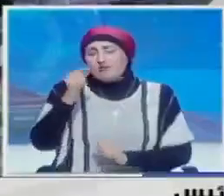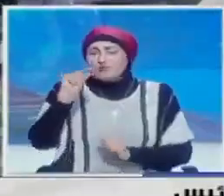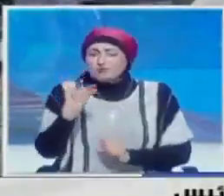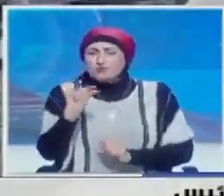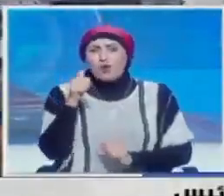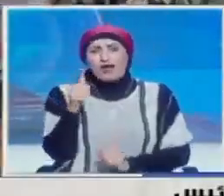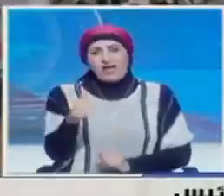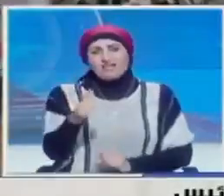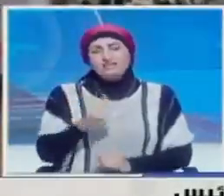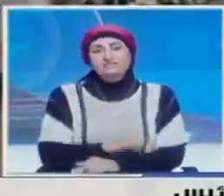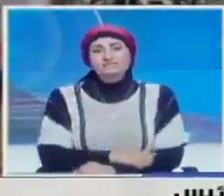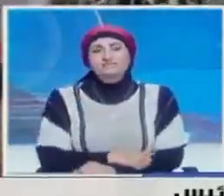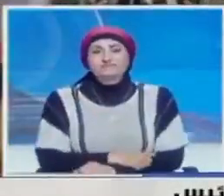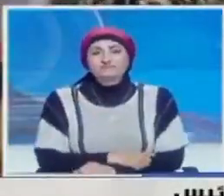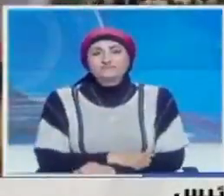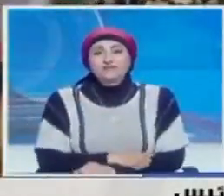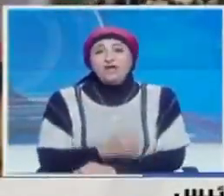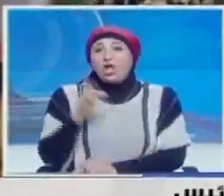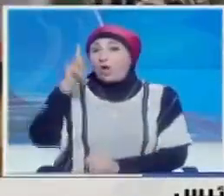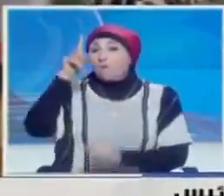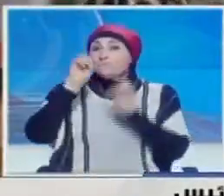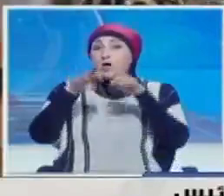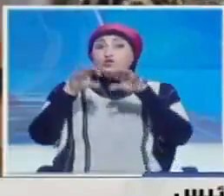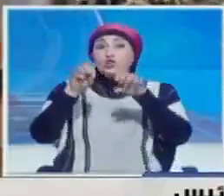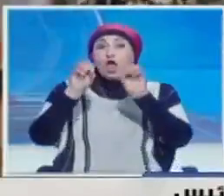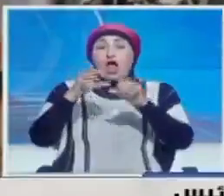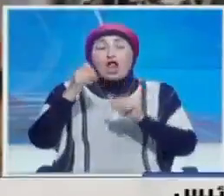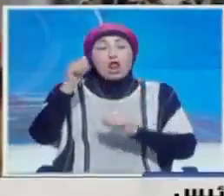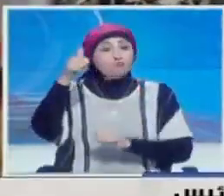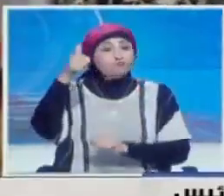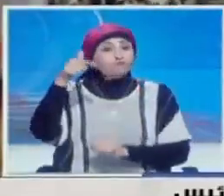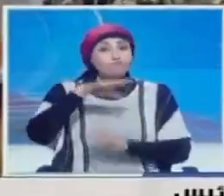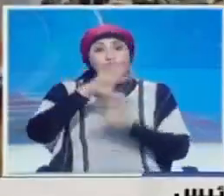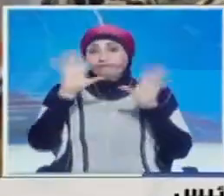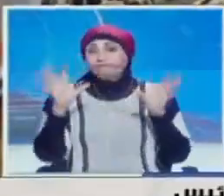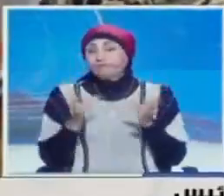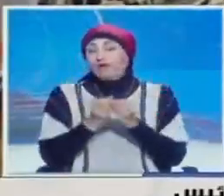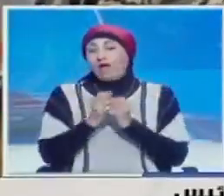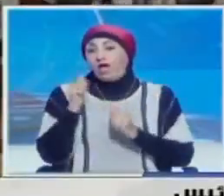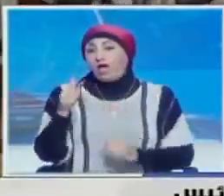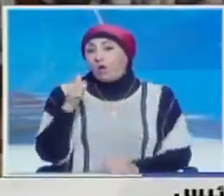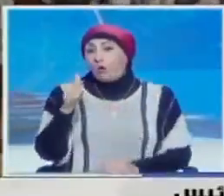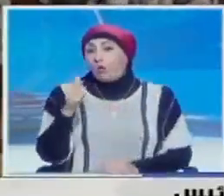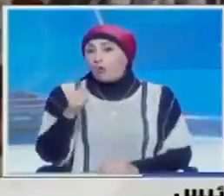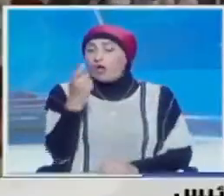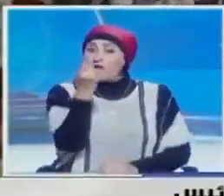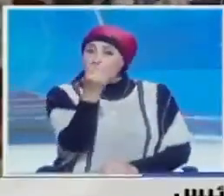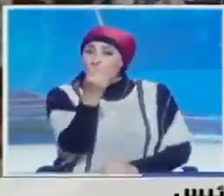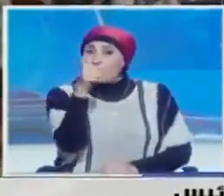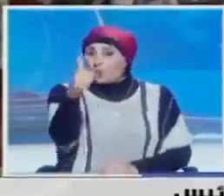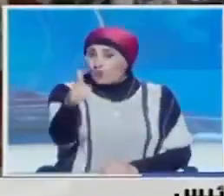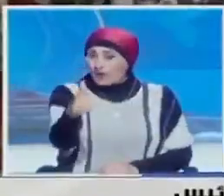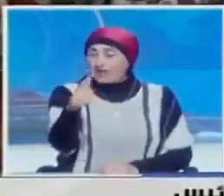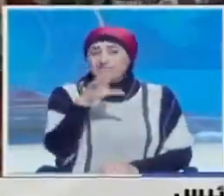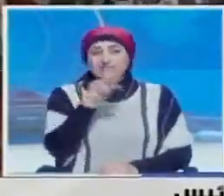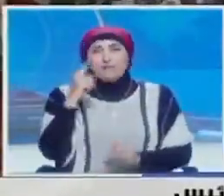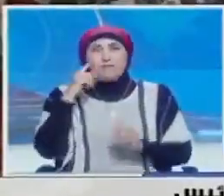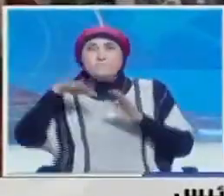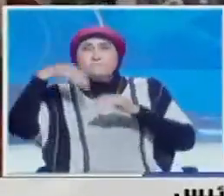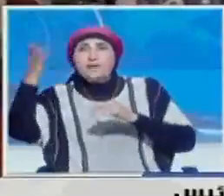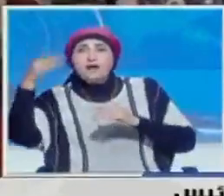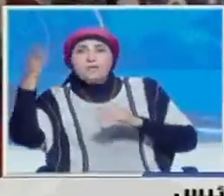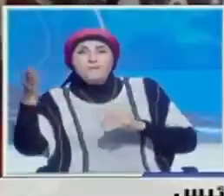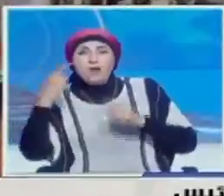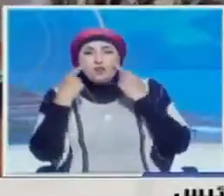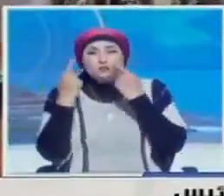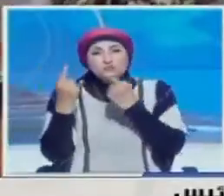ممكنة. أنا شايفة أن ما شاء الله متوفر كل حاجة، الأسعار كويسة مقارنة من